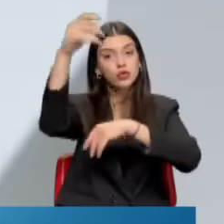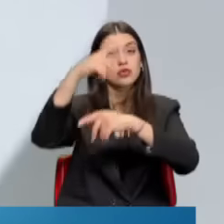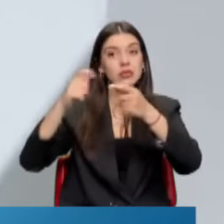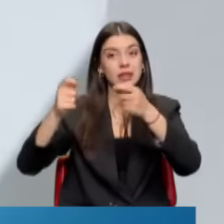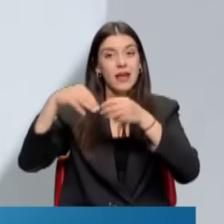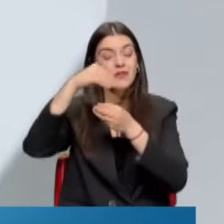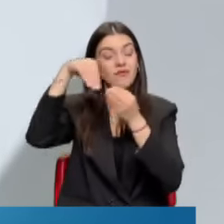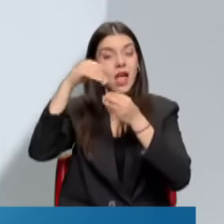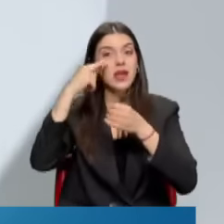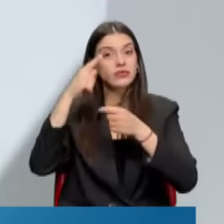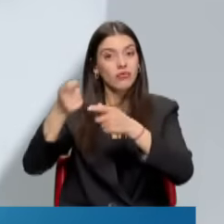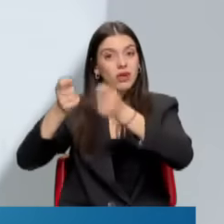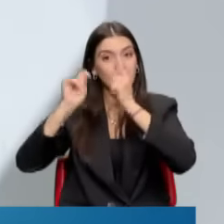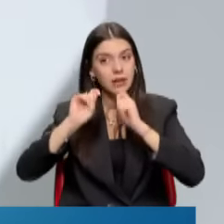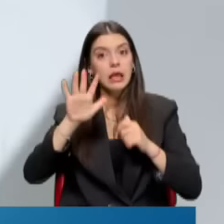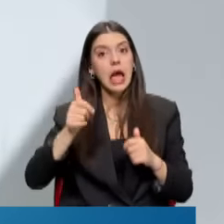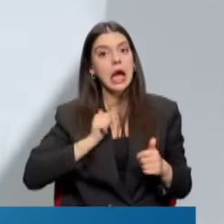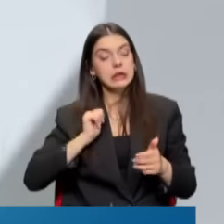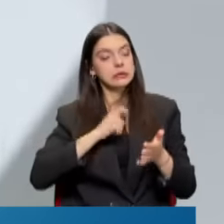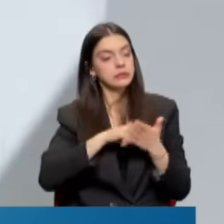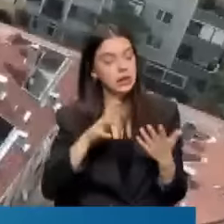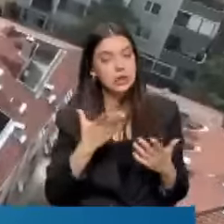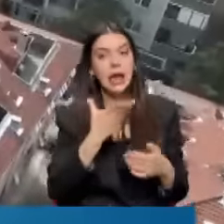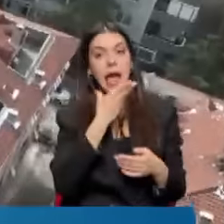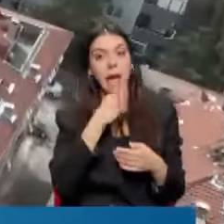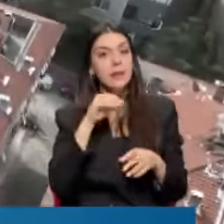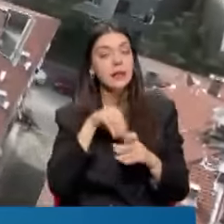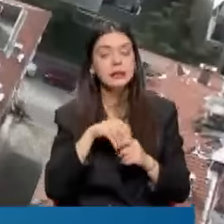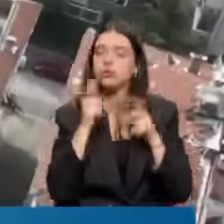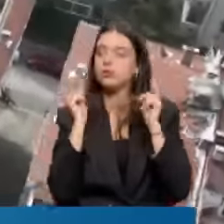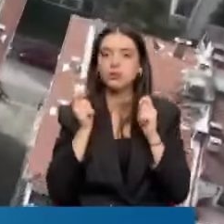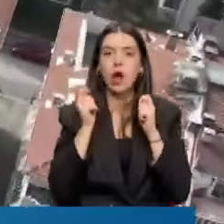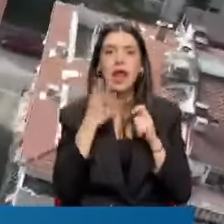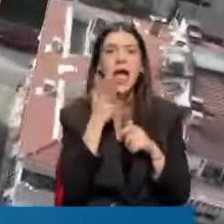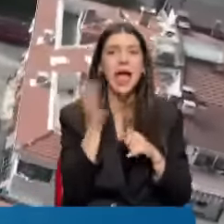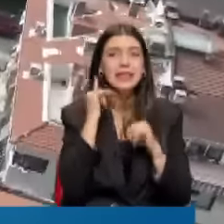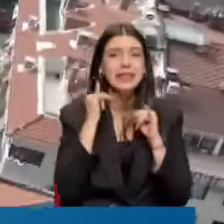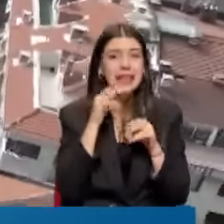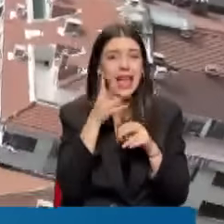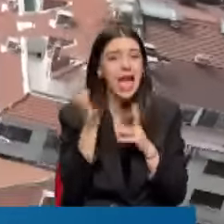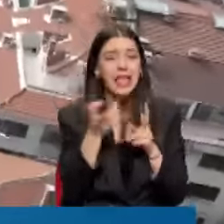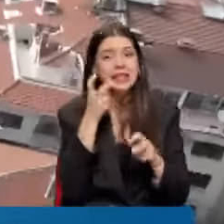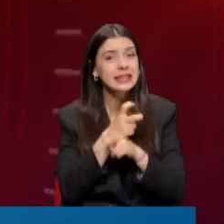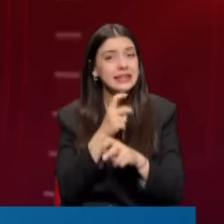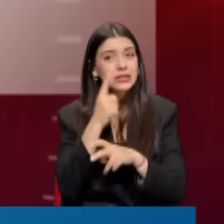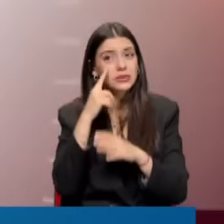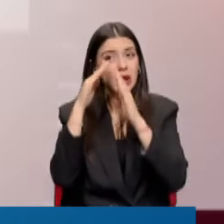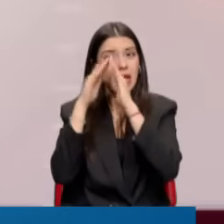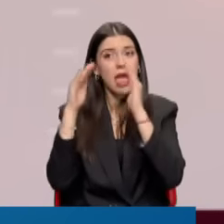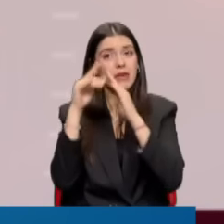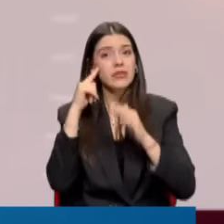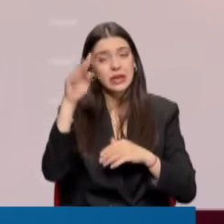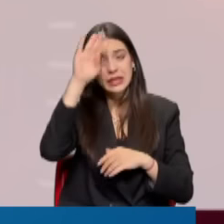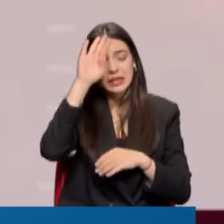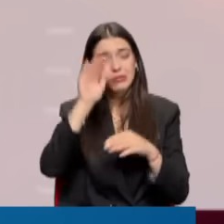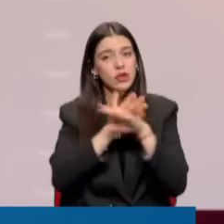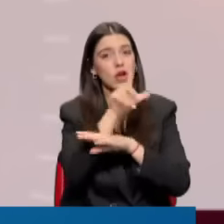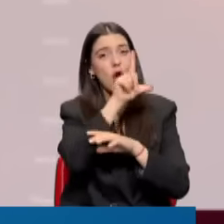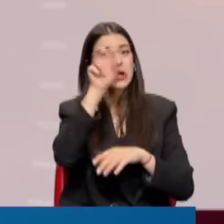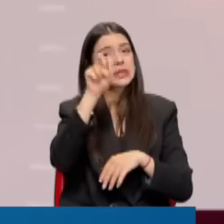borçlanmak saa ne asgari ücretli ne de emekli için mümkün en riskli yapılarda yaşayanlar da onlar İstanbul'da yaşayan yaklaşık